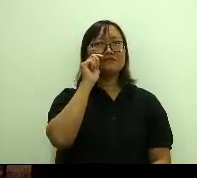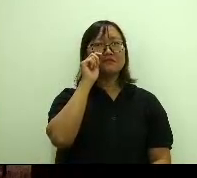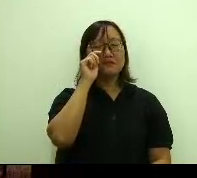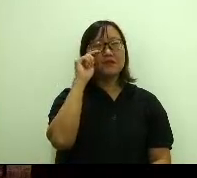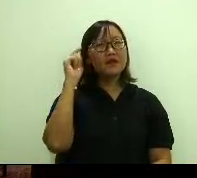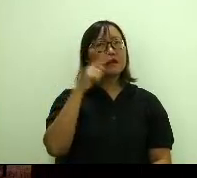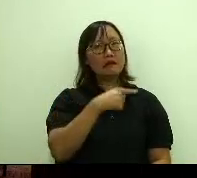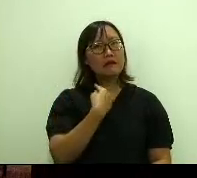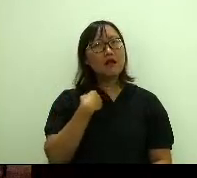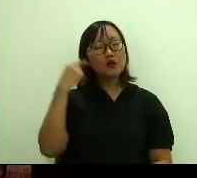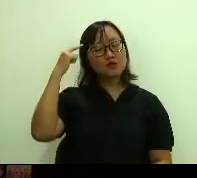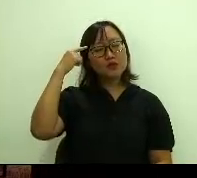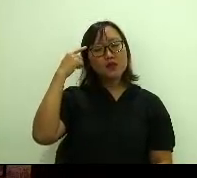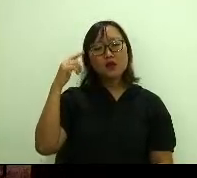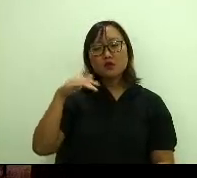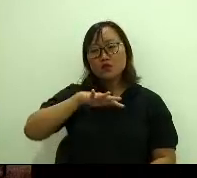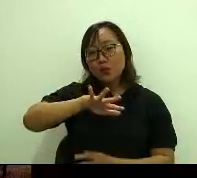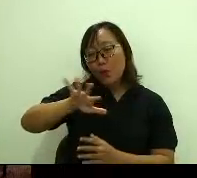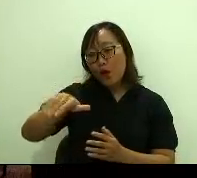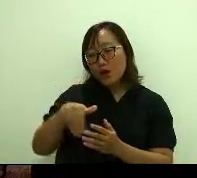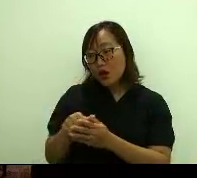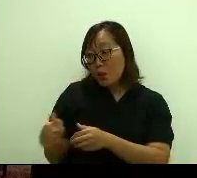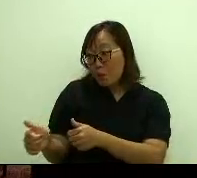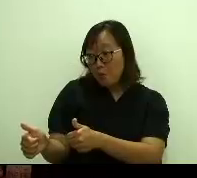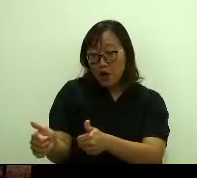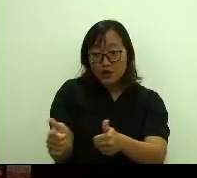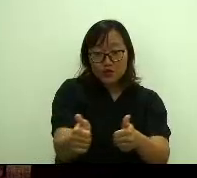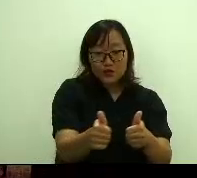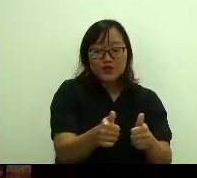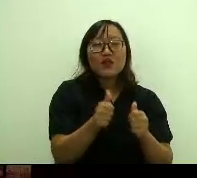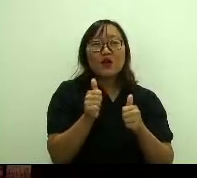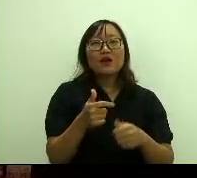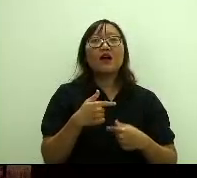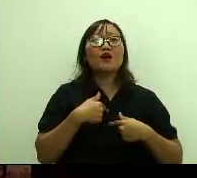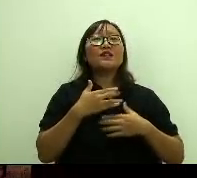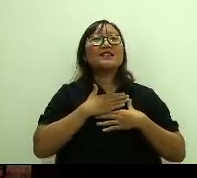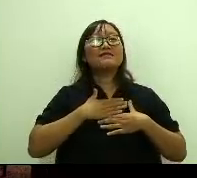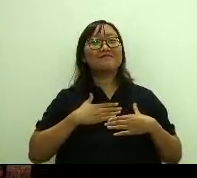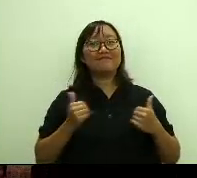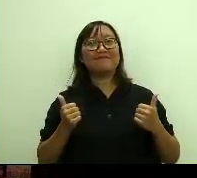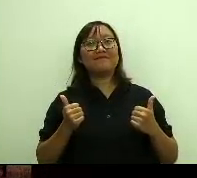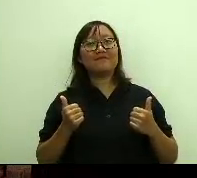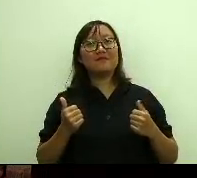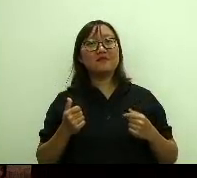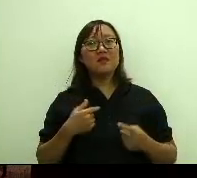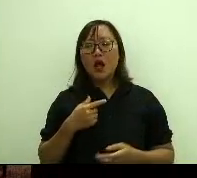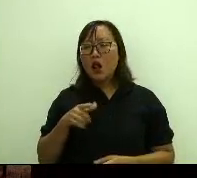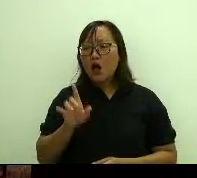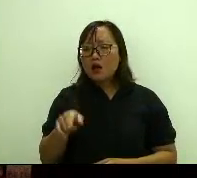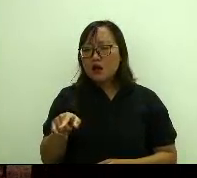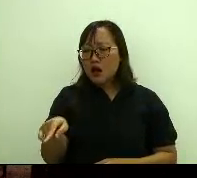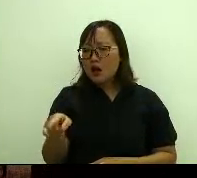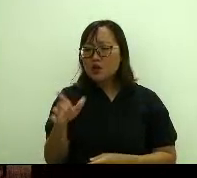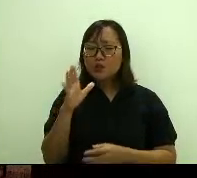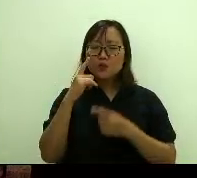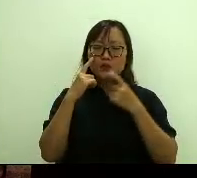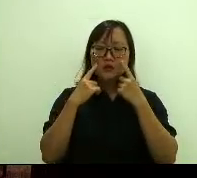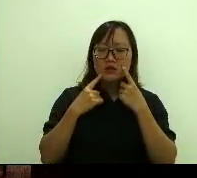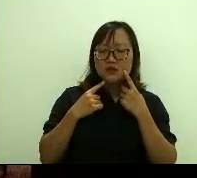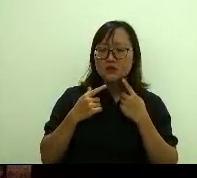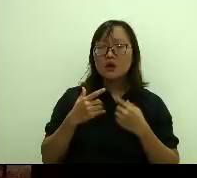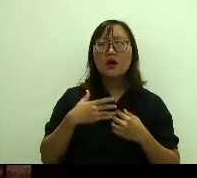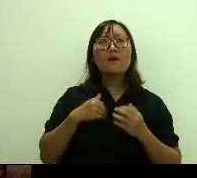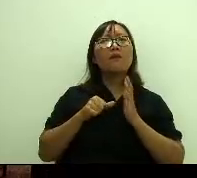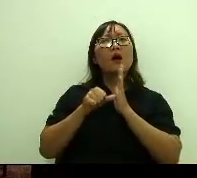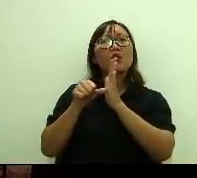Ada kesedihan, ada ambisi dan egoisme yang membebani hidup kita. Hari ini,